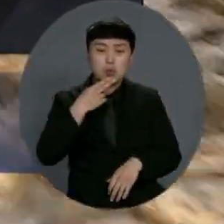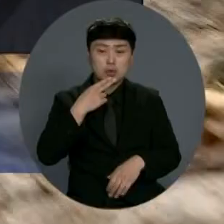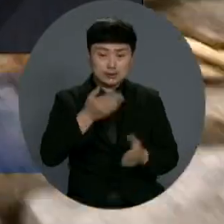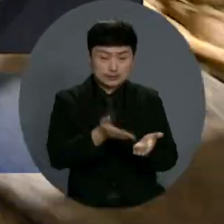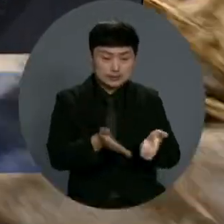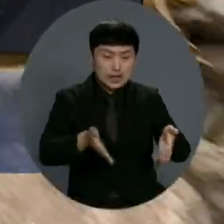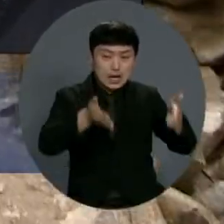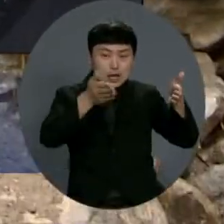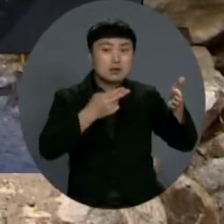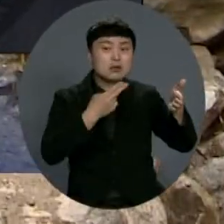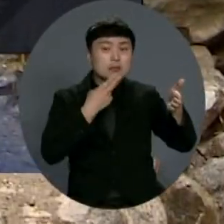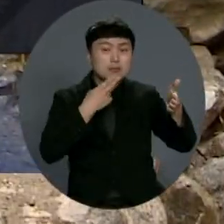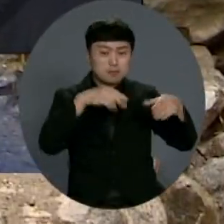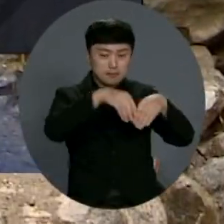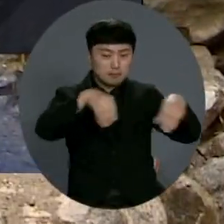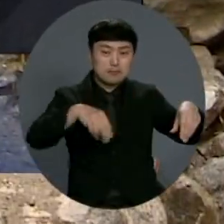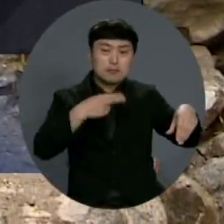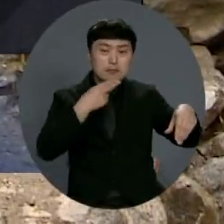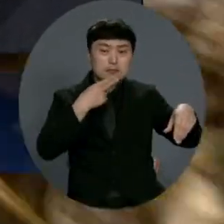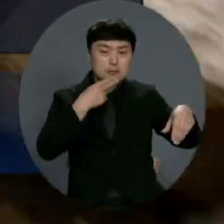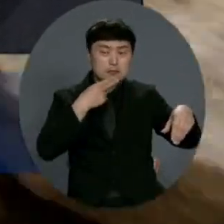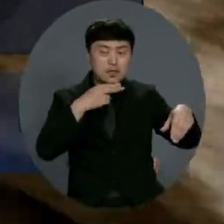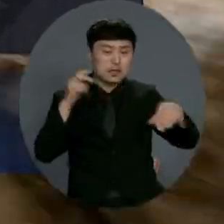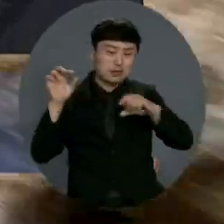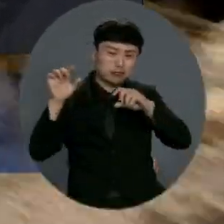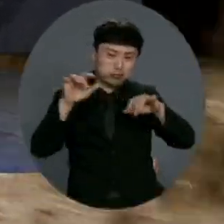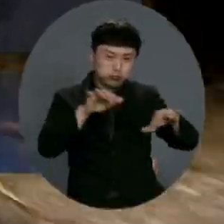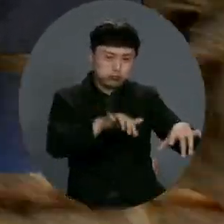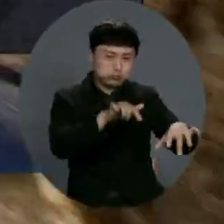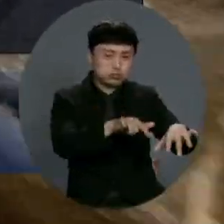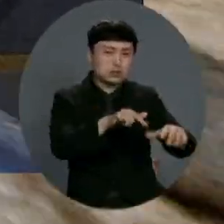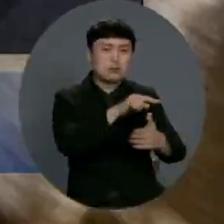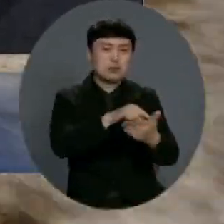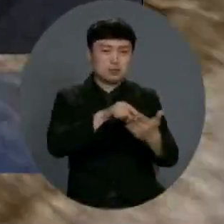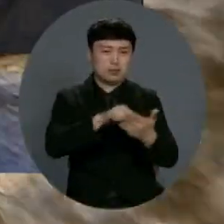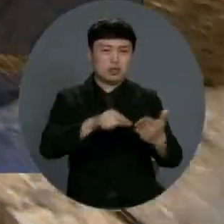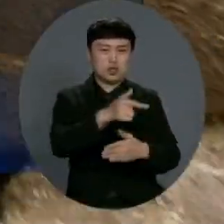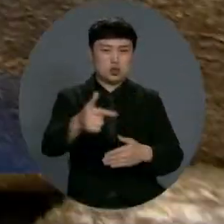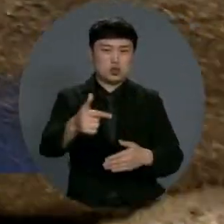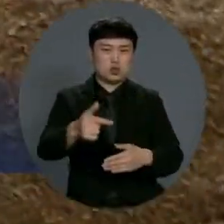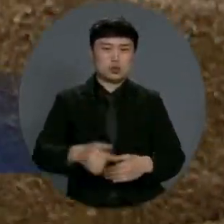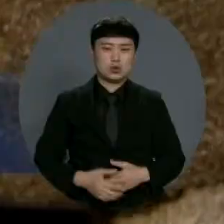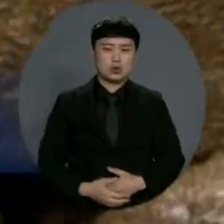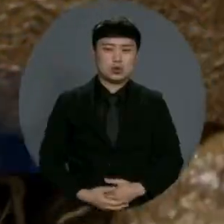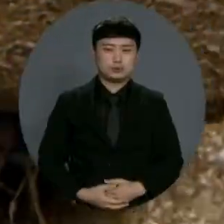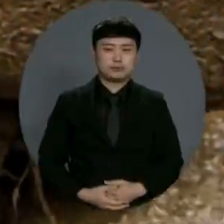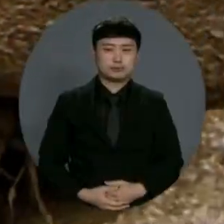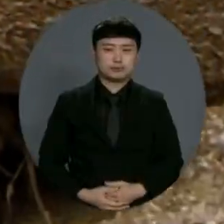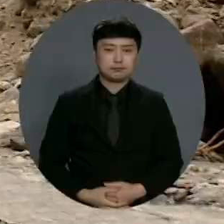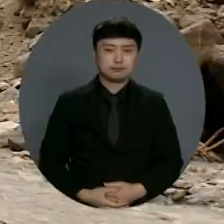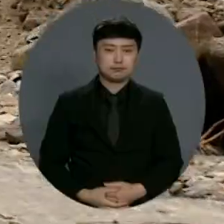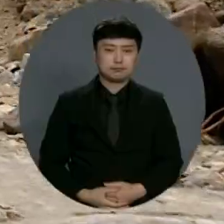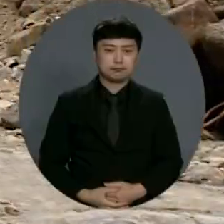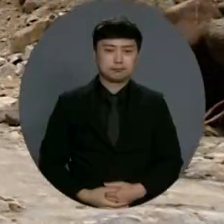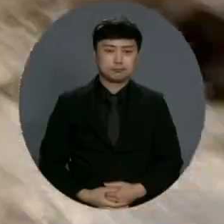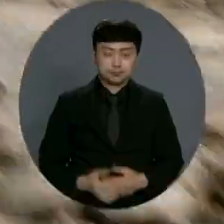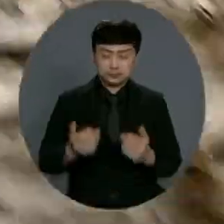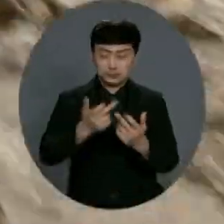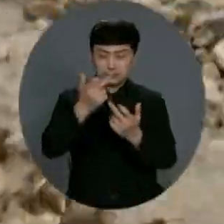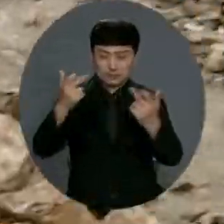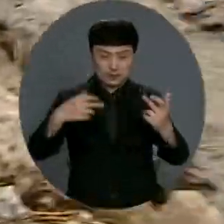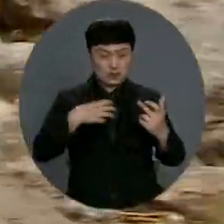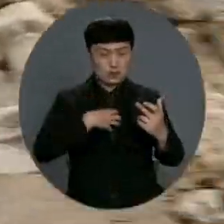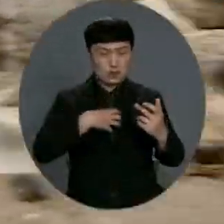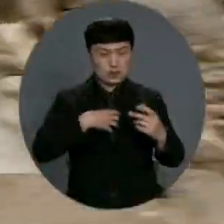없던 지금처럼 없던 지역에서는 토석이 많이 흘러내려서 인명피해로 연결되는 그런 사례들이 있습니다. 하지만 산사태 취약